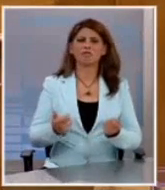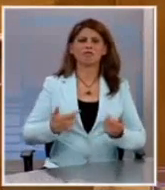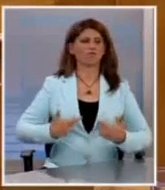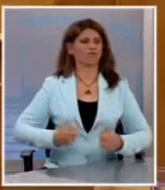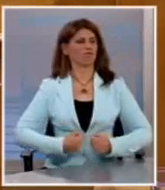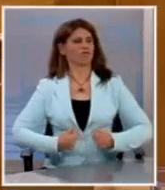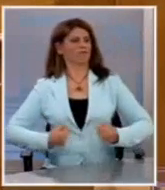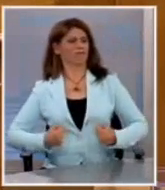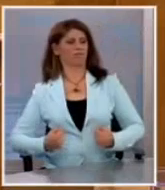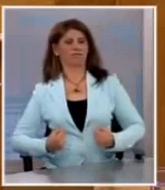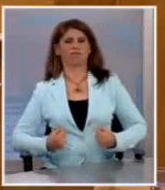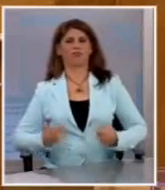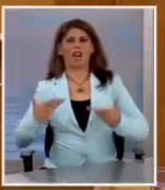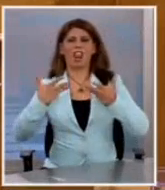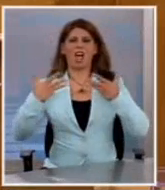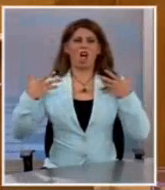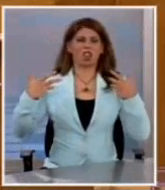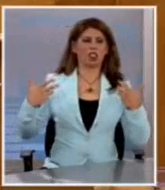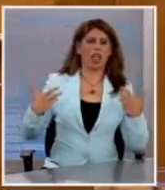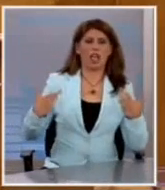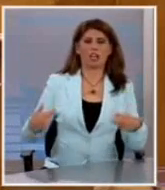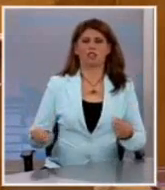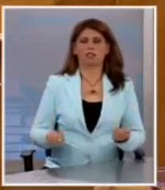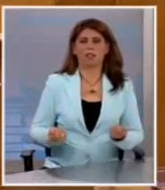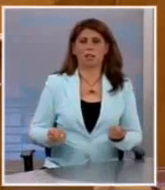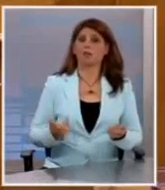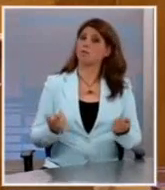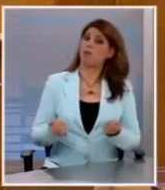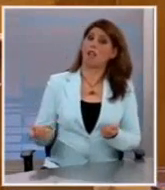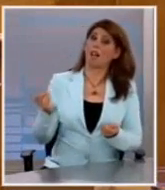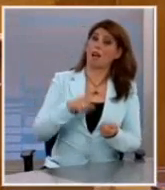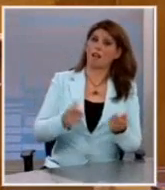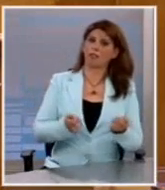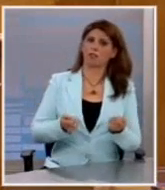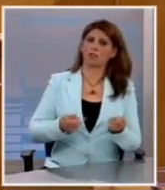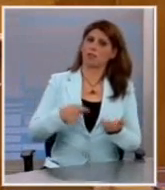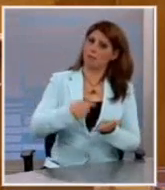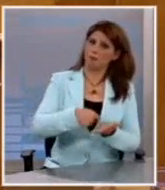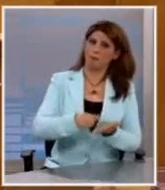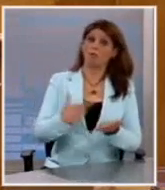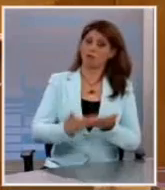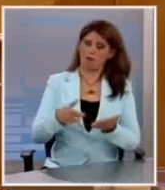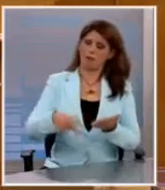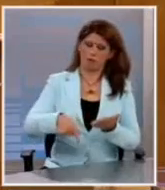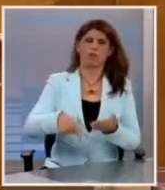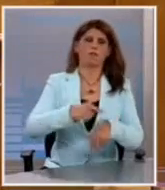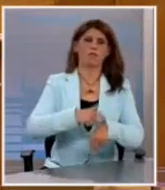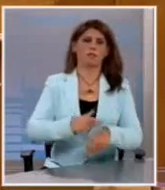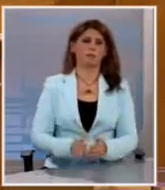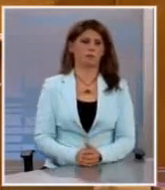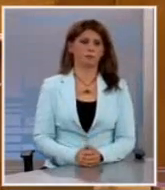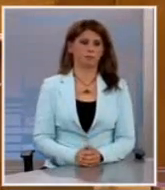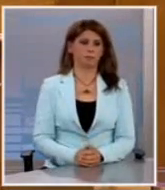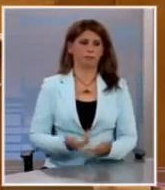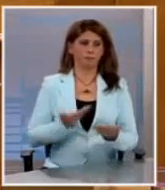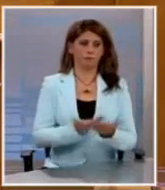τους λιονταρισμούς που έκαναν και κάποιοι άλλοι επιπληρωμοί, όπως θα αποδείξω αμέσως τώρα. Καταθέτω στη